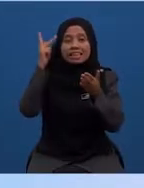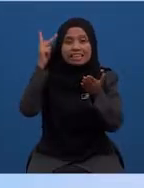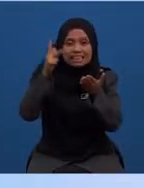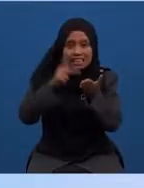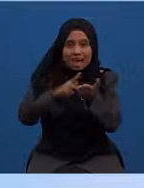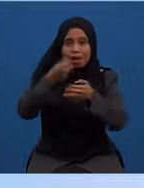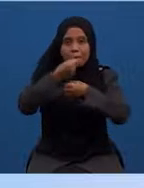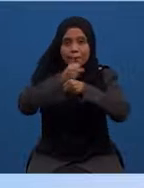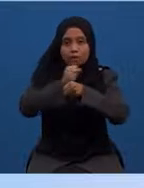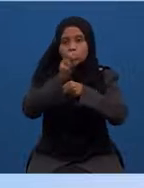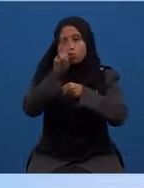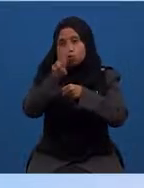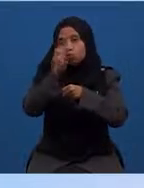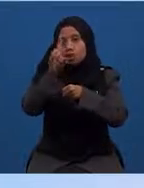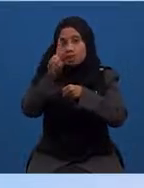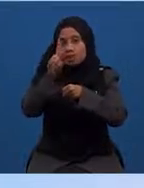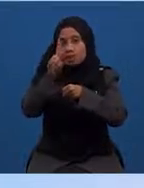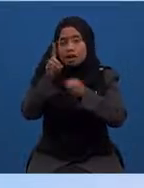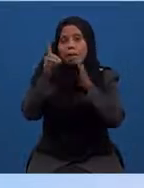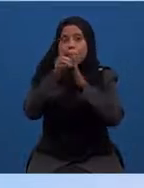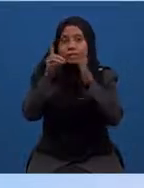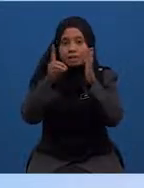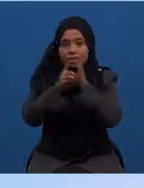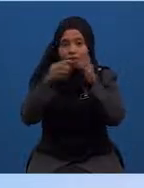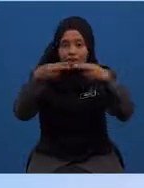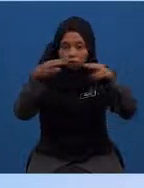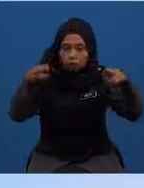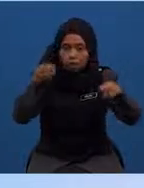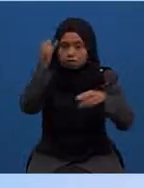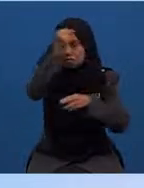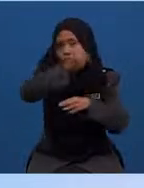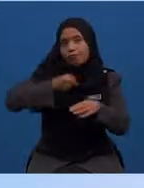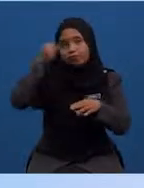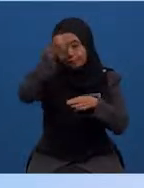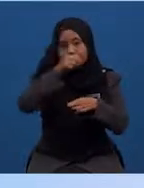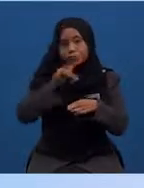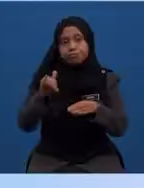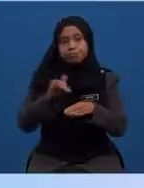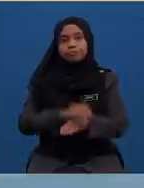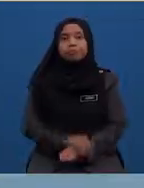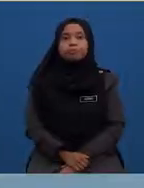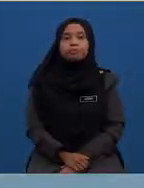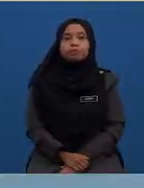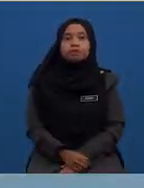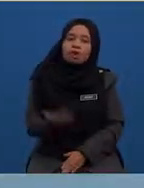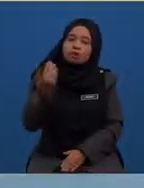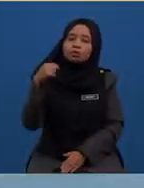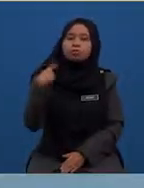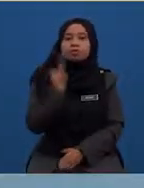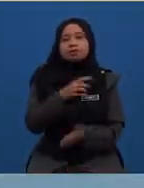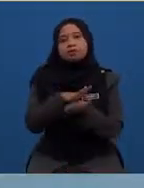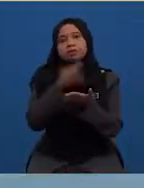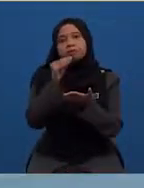pasti bentuk dua dimensi berdasarkan huraian ciri-cirinya. Ayuh